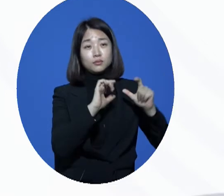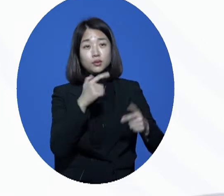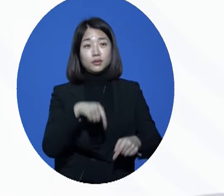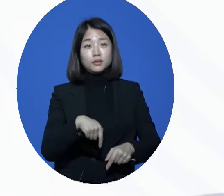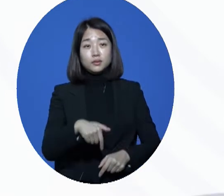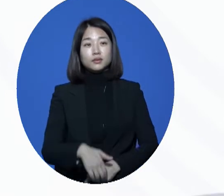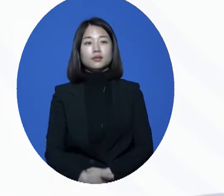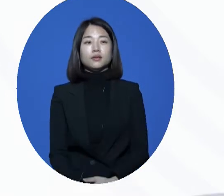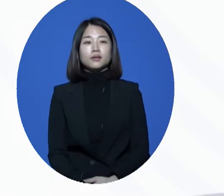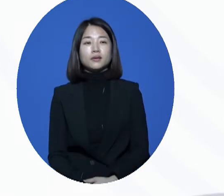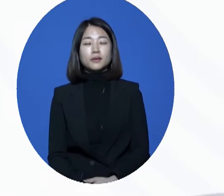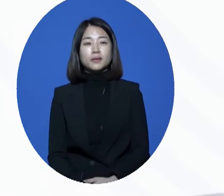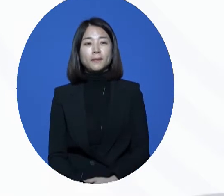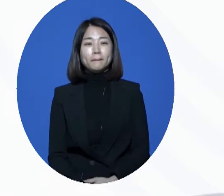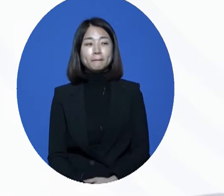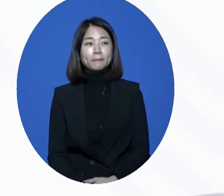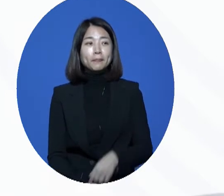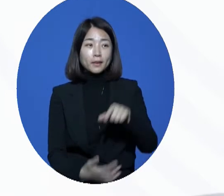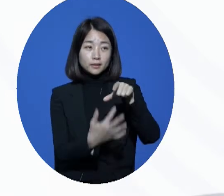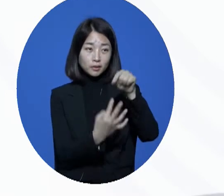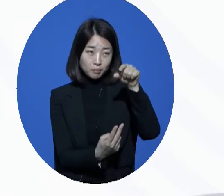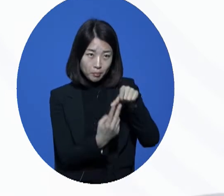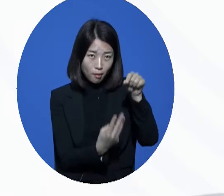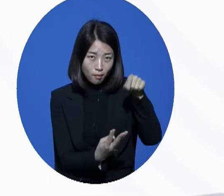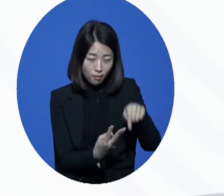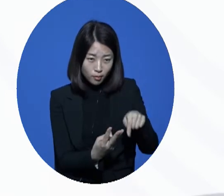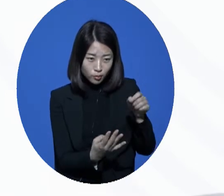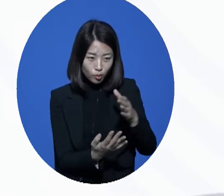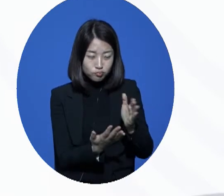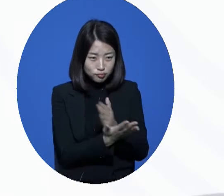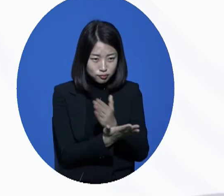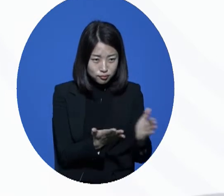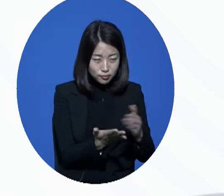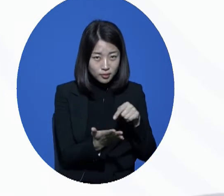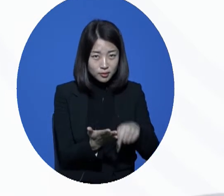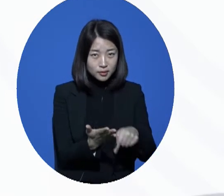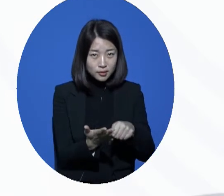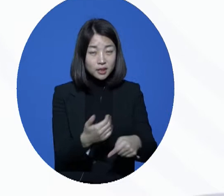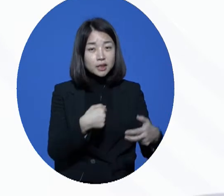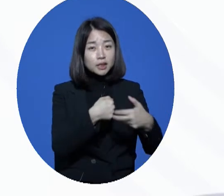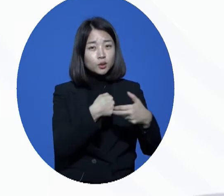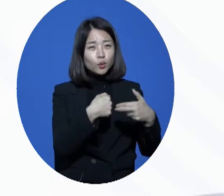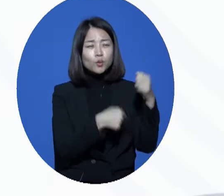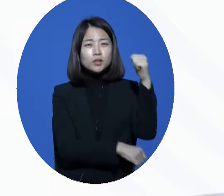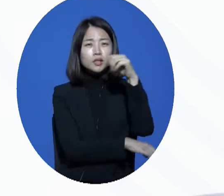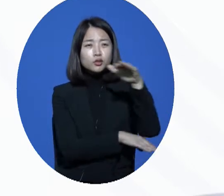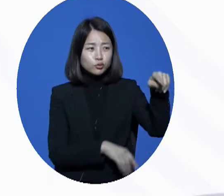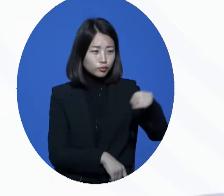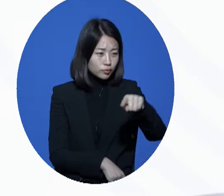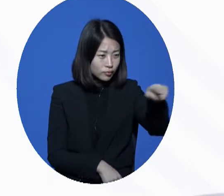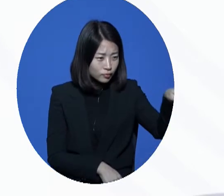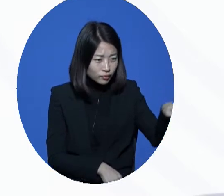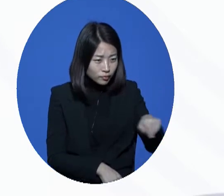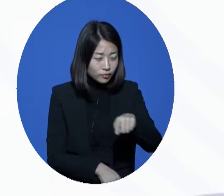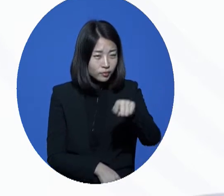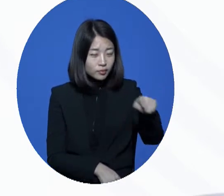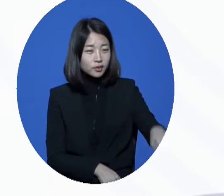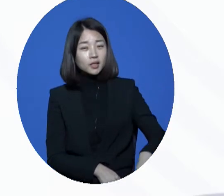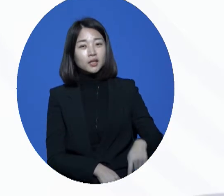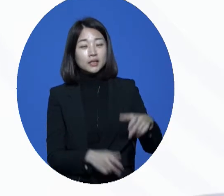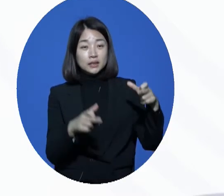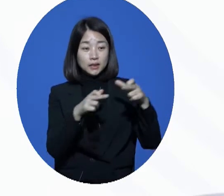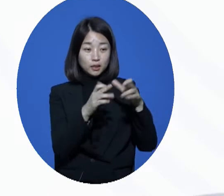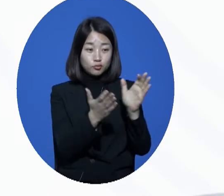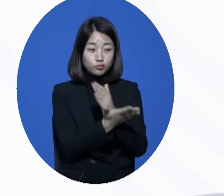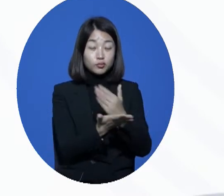근데 이러한 장애인으로 선별과 분류를 한 의료적 기준에 이거에 따라서 15개